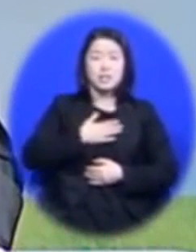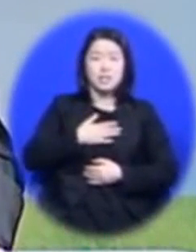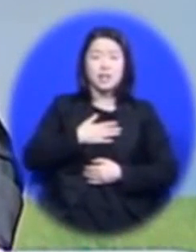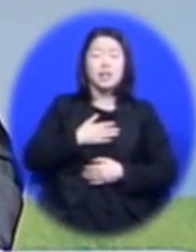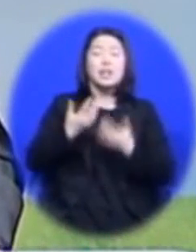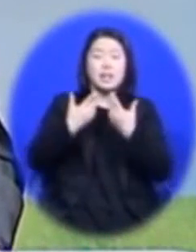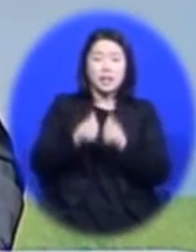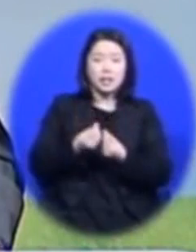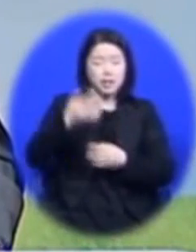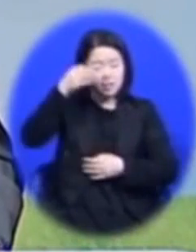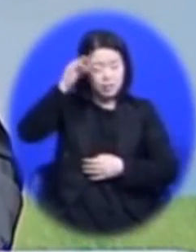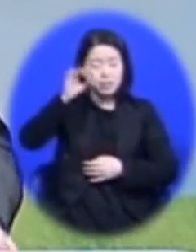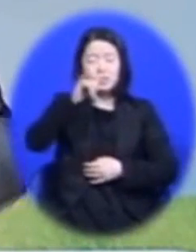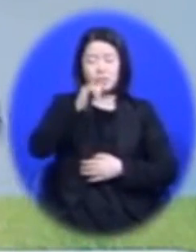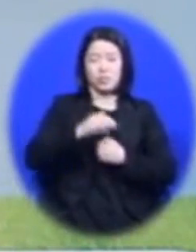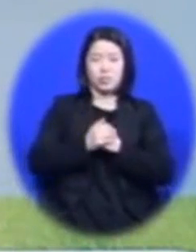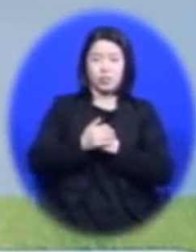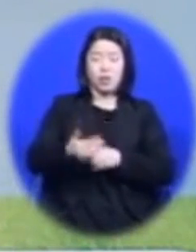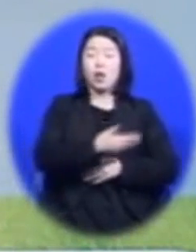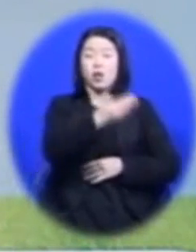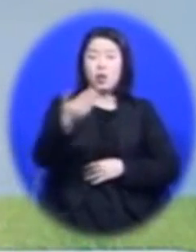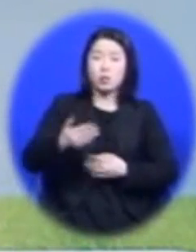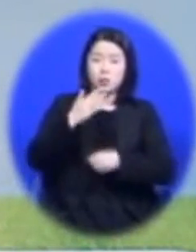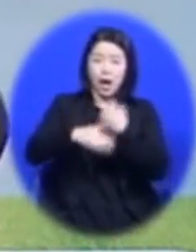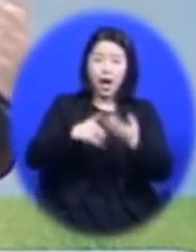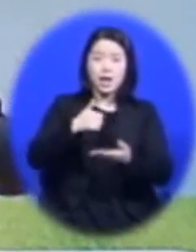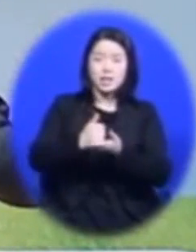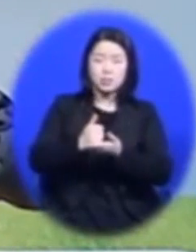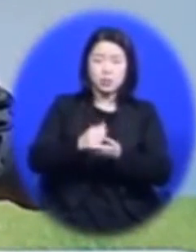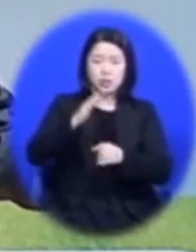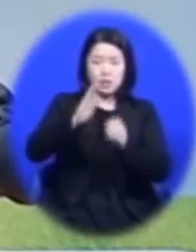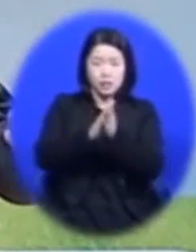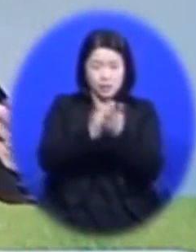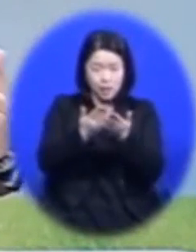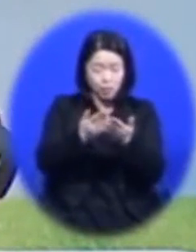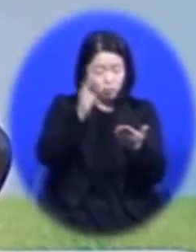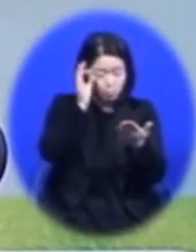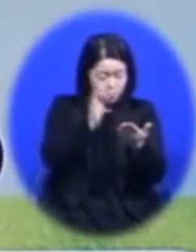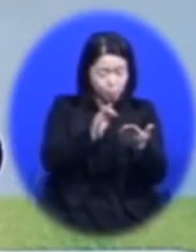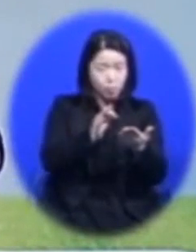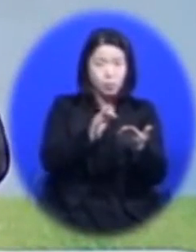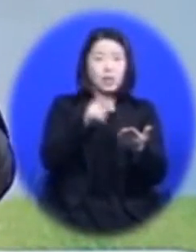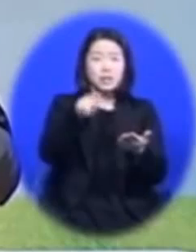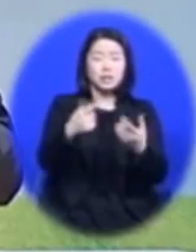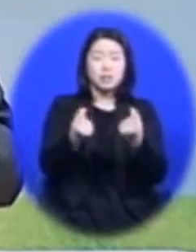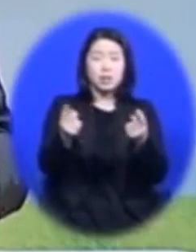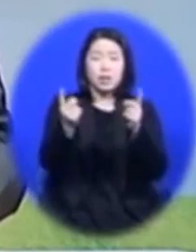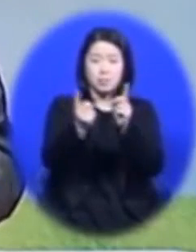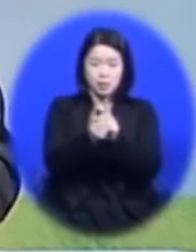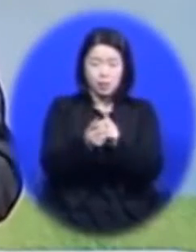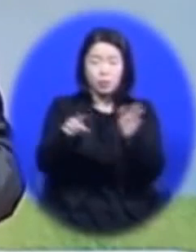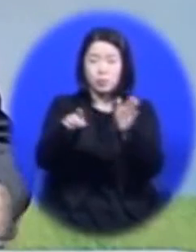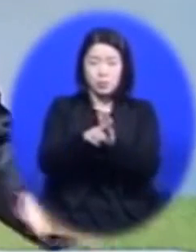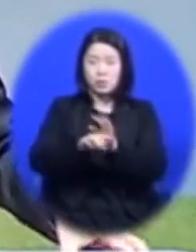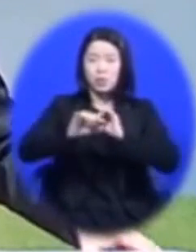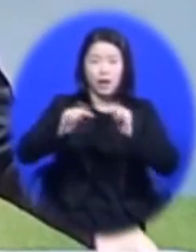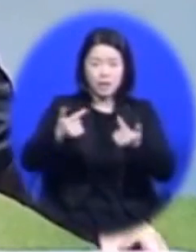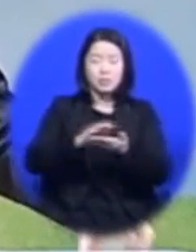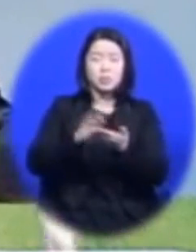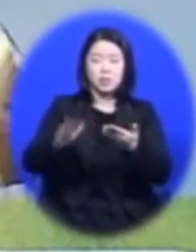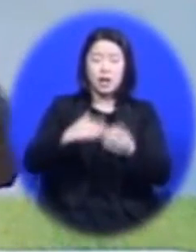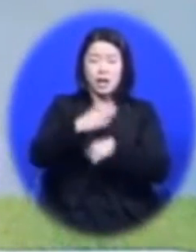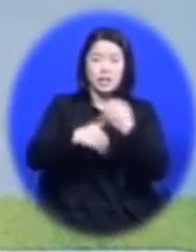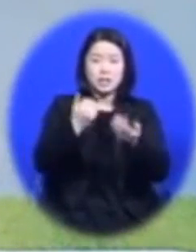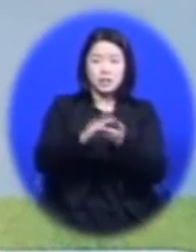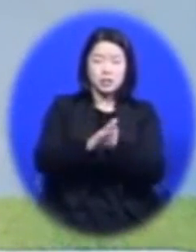제 경우가 생각이 났어요. 여러분 하나님은 책으로 보고 그렇게 만나고 믿는 거 아니에요.